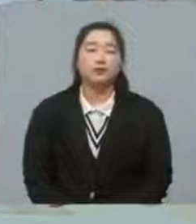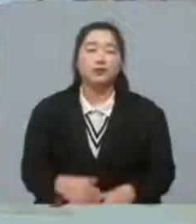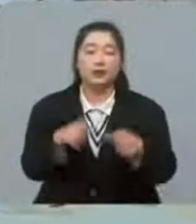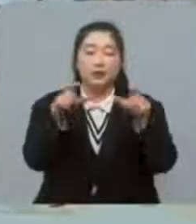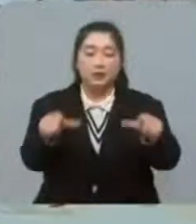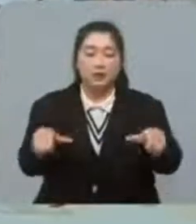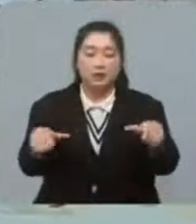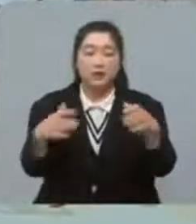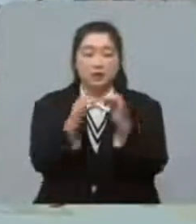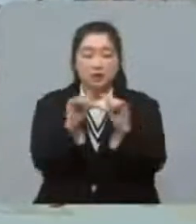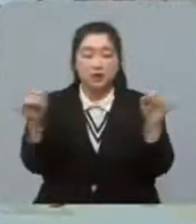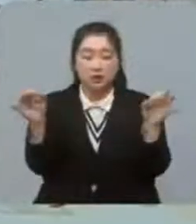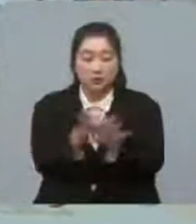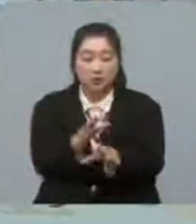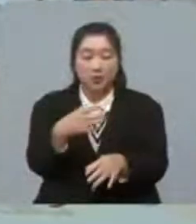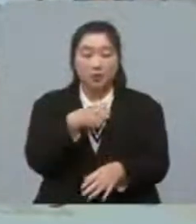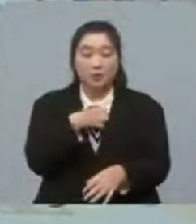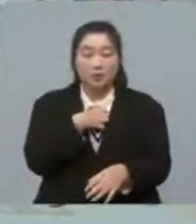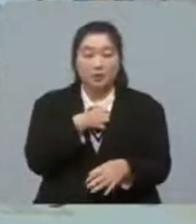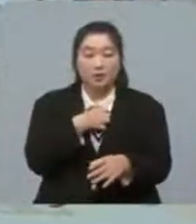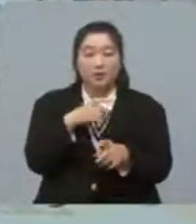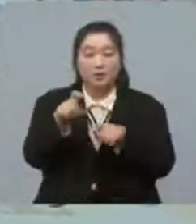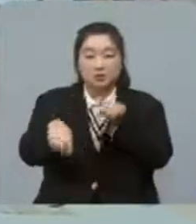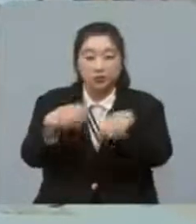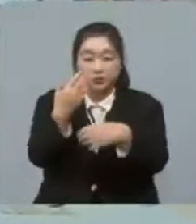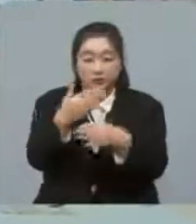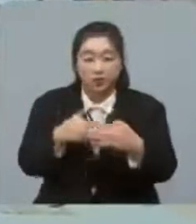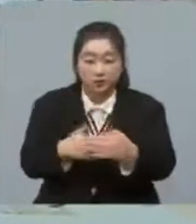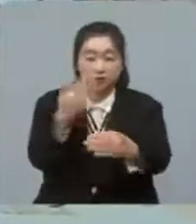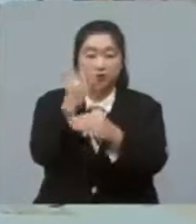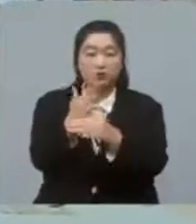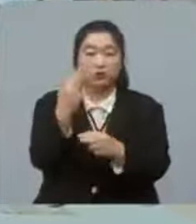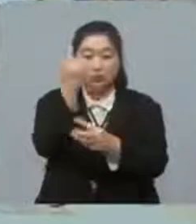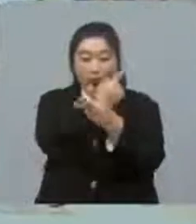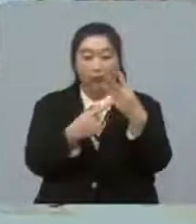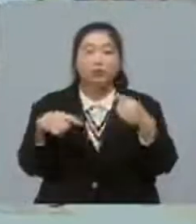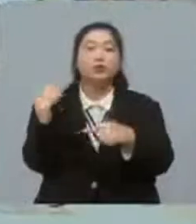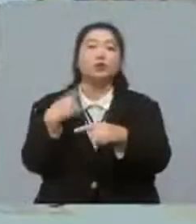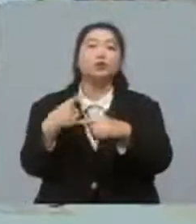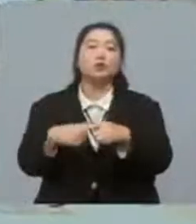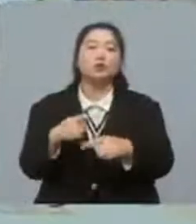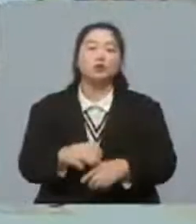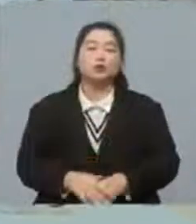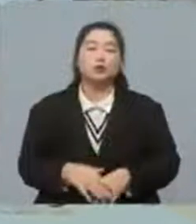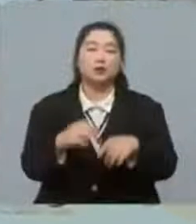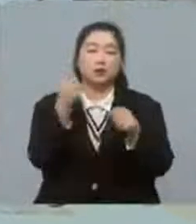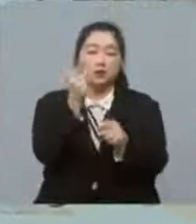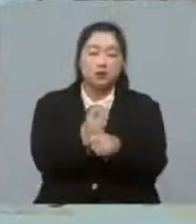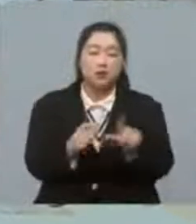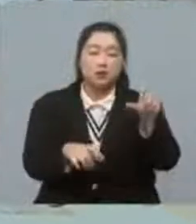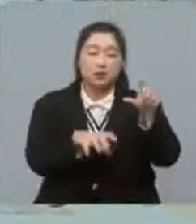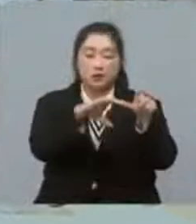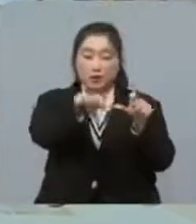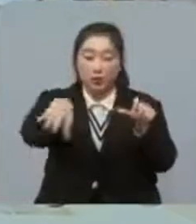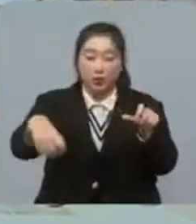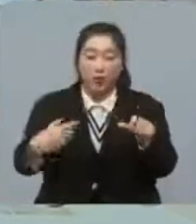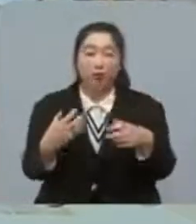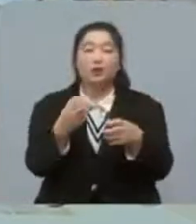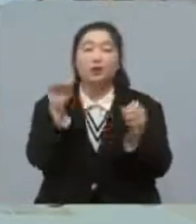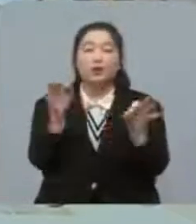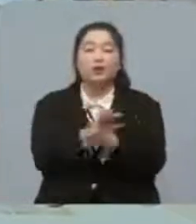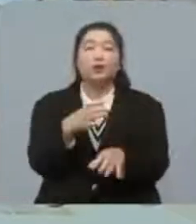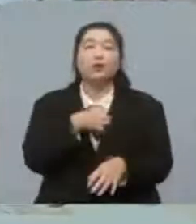지역에 인구 소멸 위기가 현실화되고 있습니다 청주 시도 예외가 아닌데요 이미 15개 음면동 지역이 소멸 위험 단계